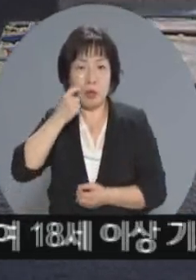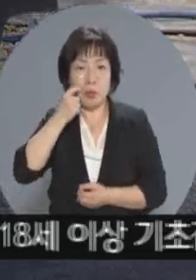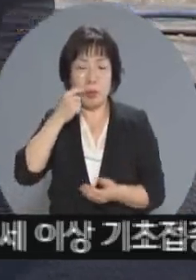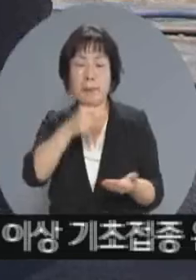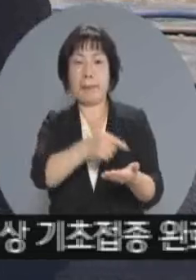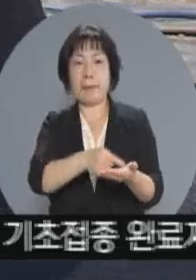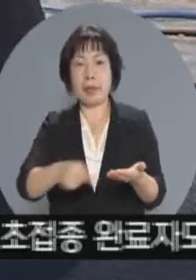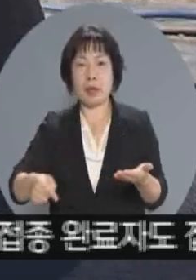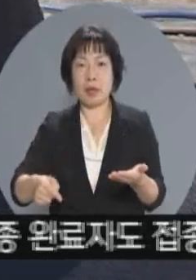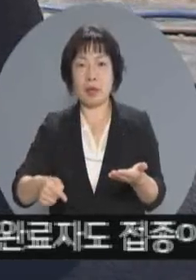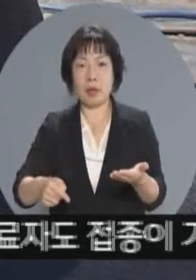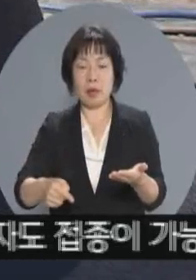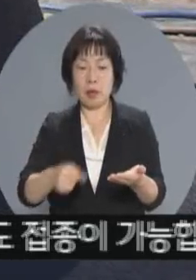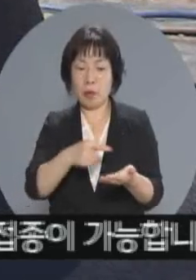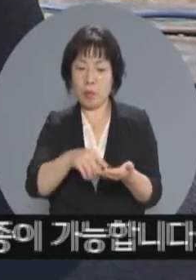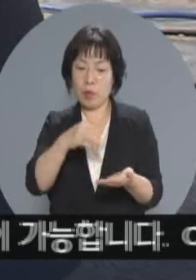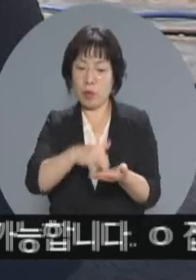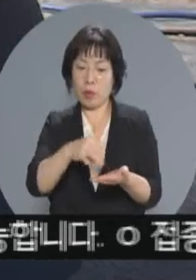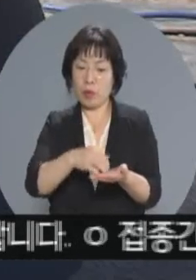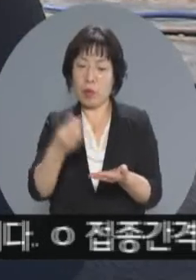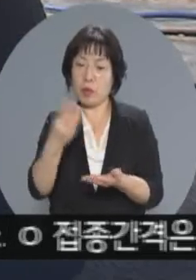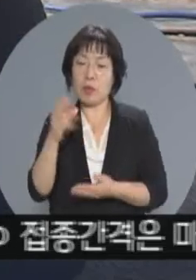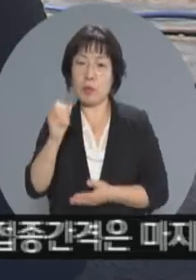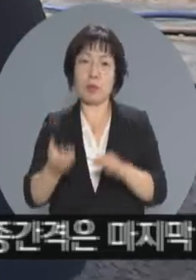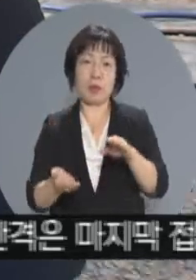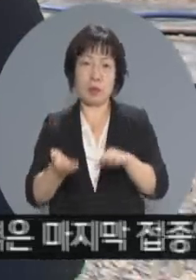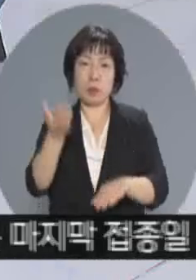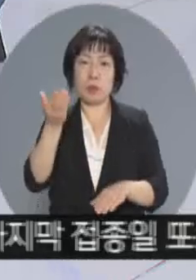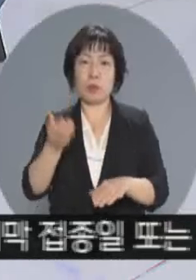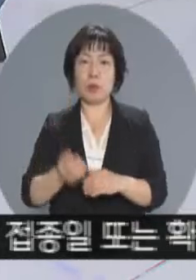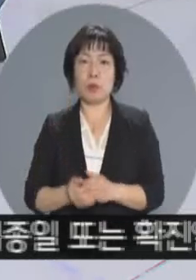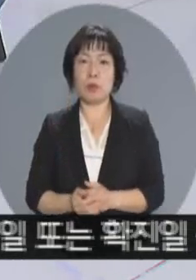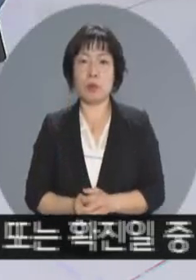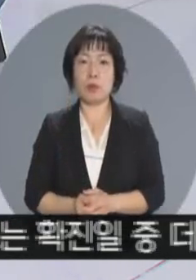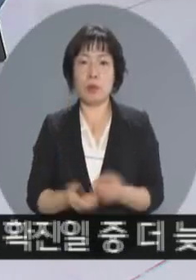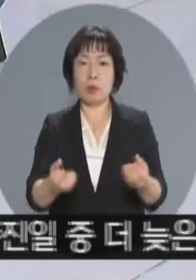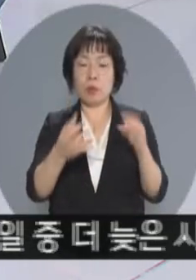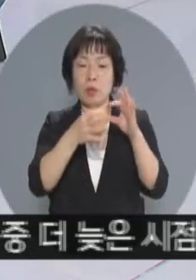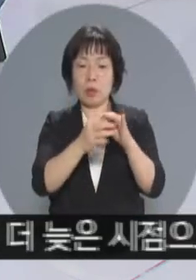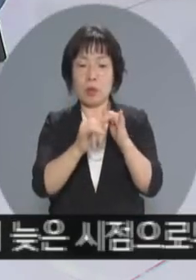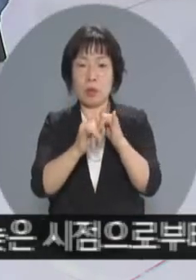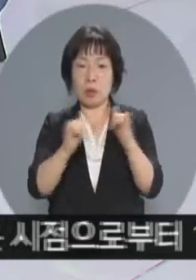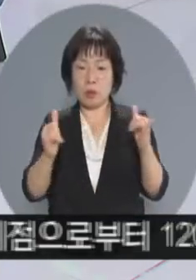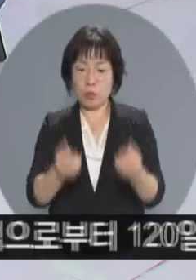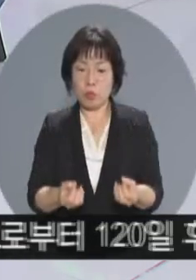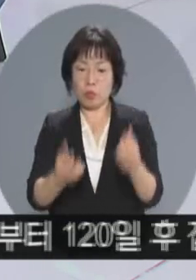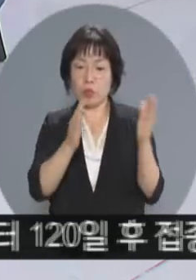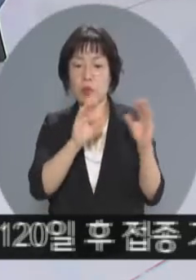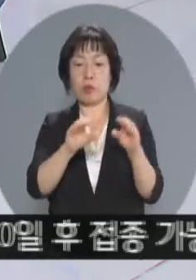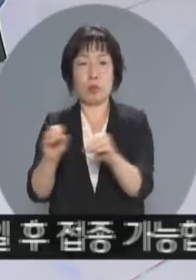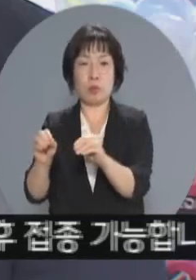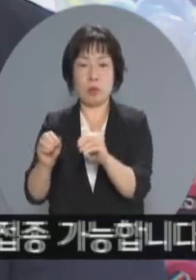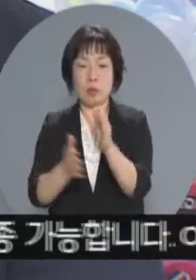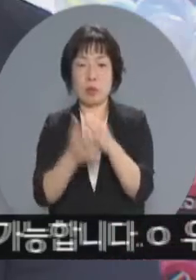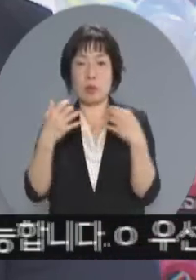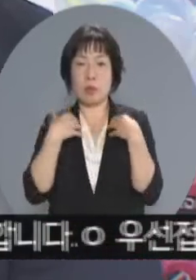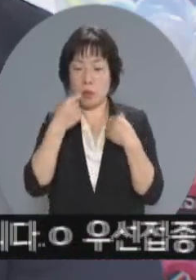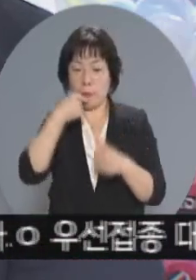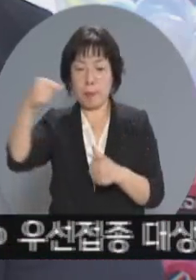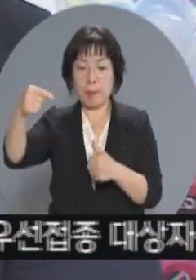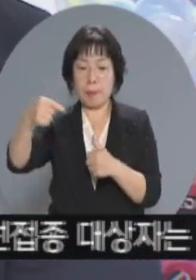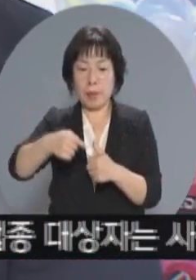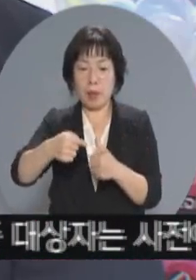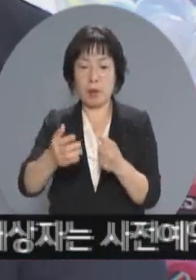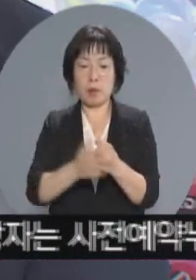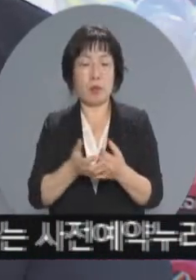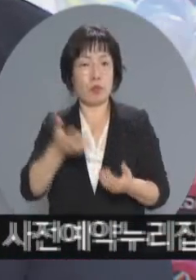그 선시력을 따지면 한 3천만원 넘을 겁니다 축제 관계자는 축제를 중단한 건 시에서 철거